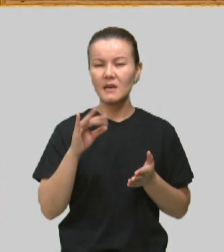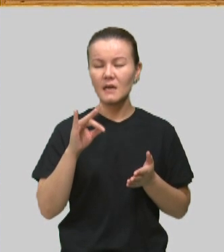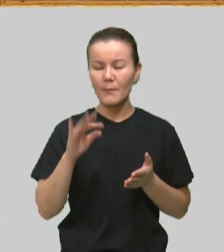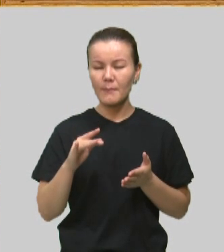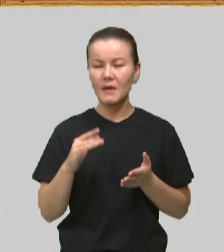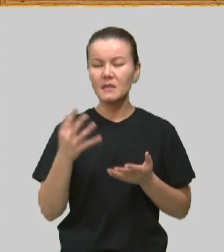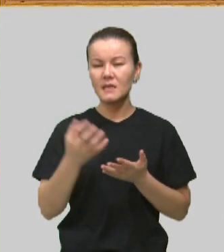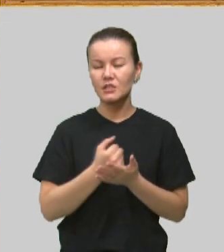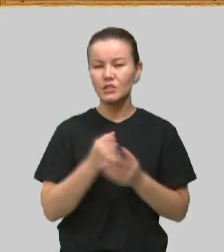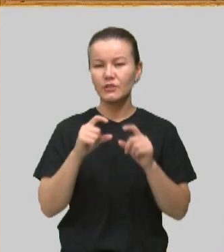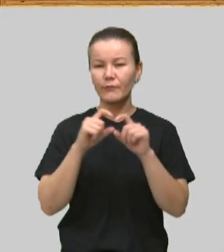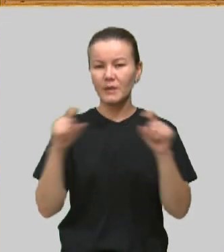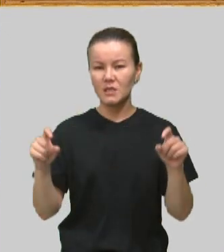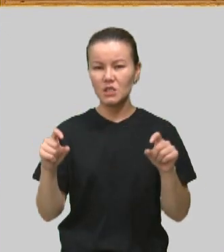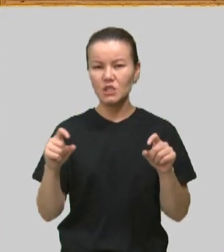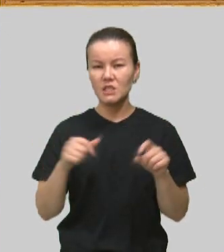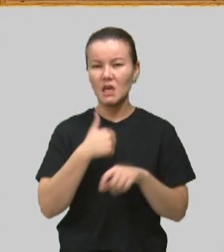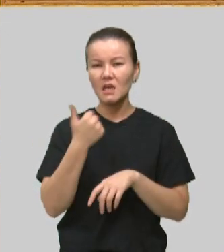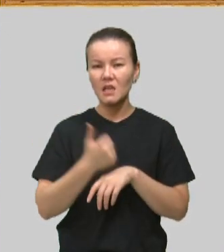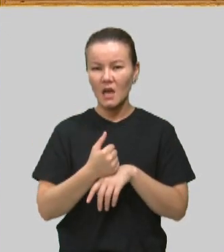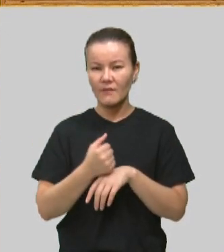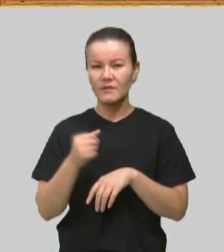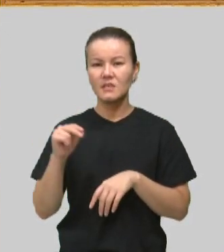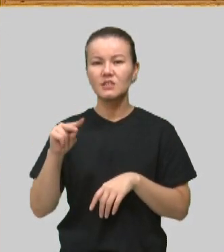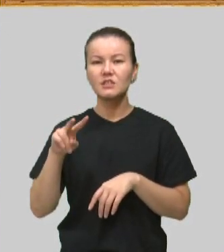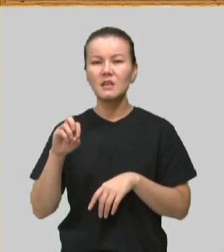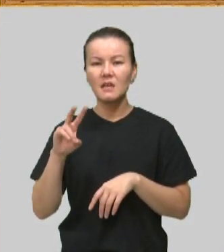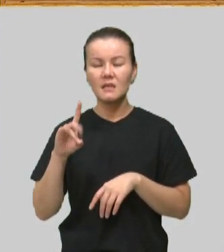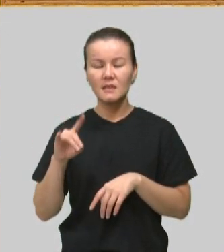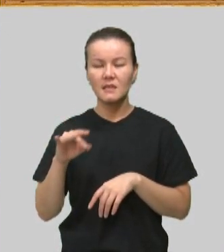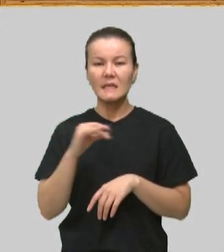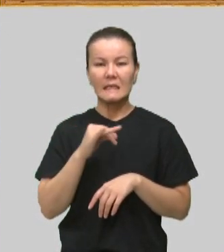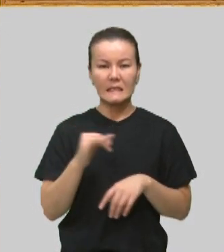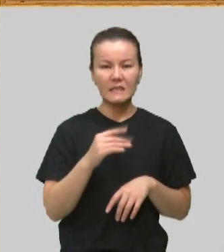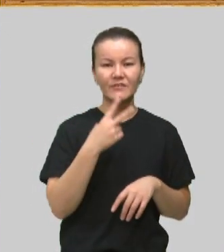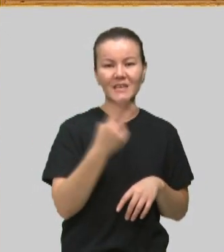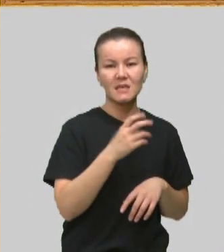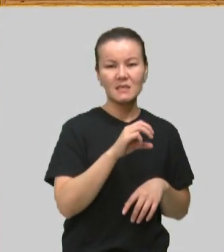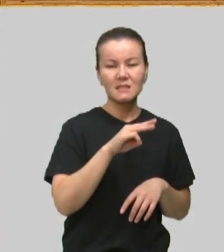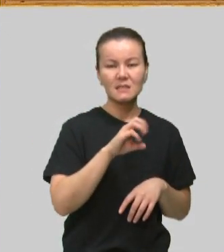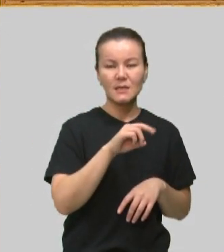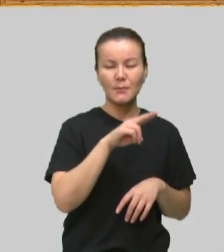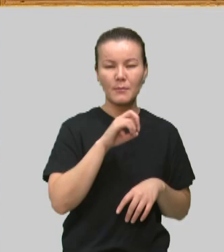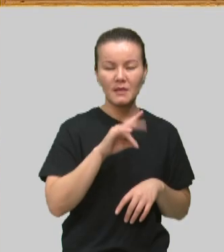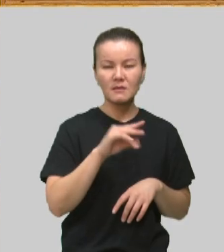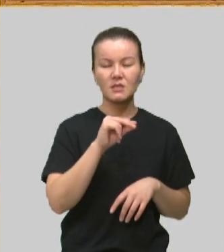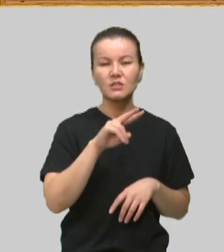Найдите в предложении главные и второстепенные члены.